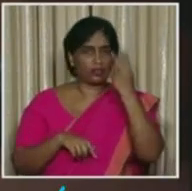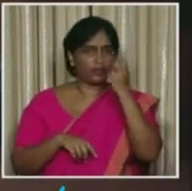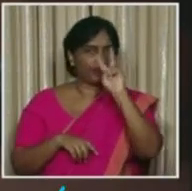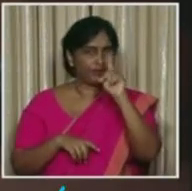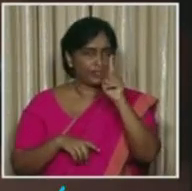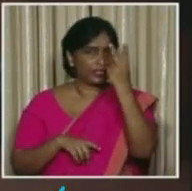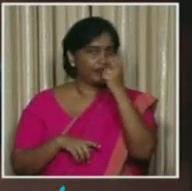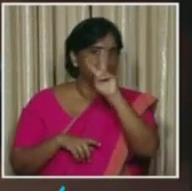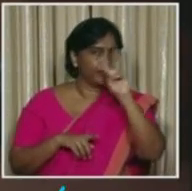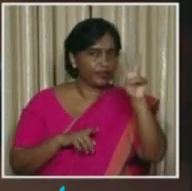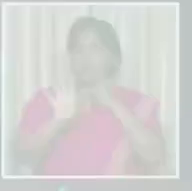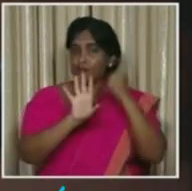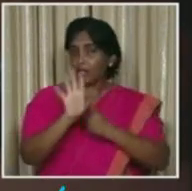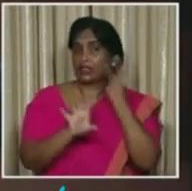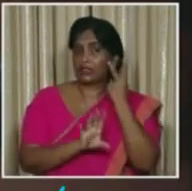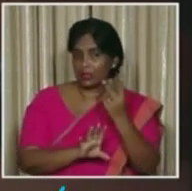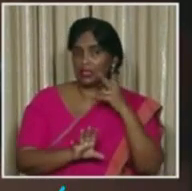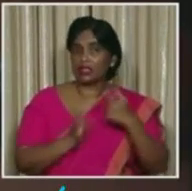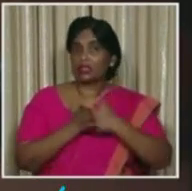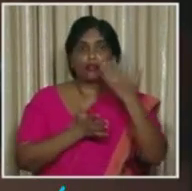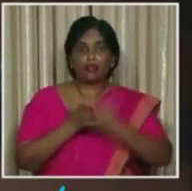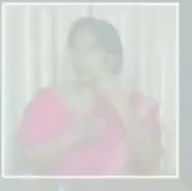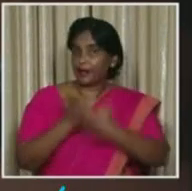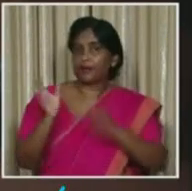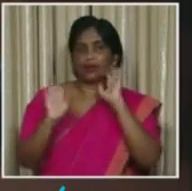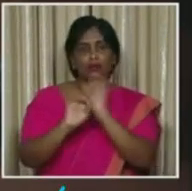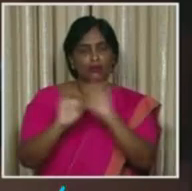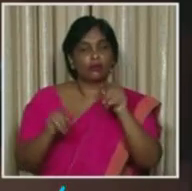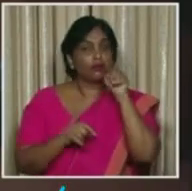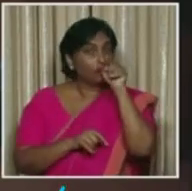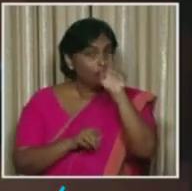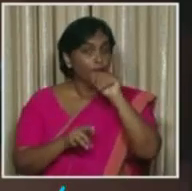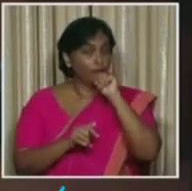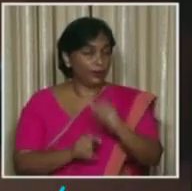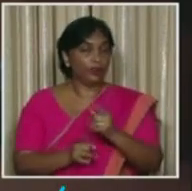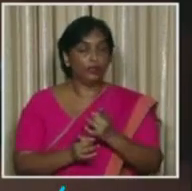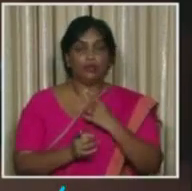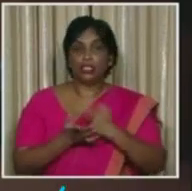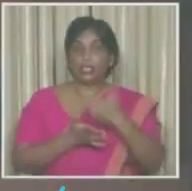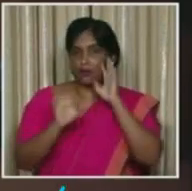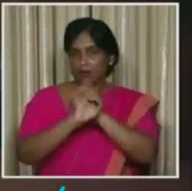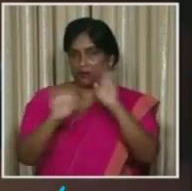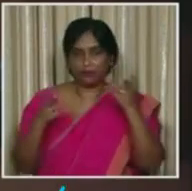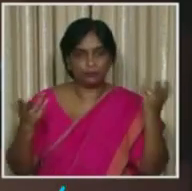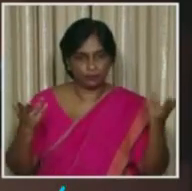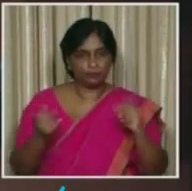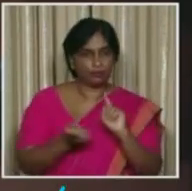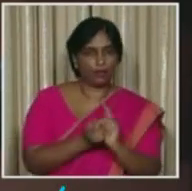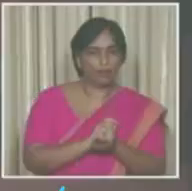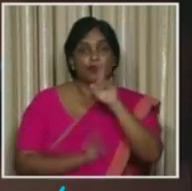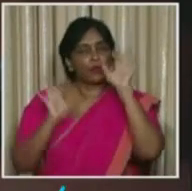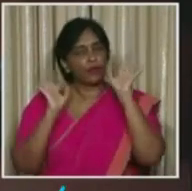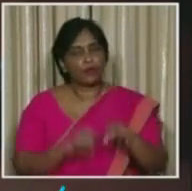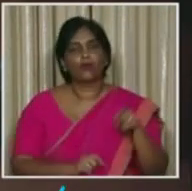සහ 22 කියන වසරවල් දෙක සඳහාම මෙම වාර්තාව ඉදිරිපත් කරලා නැහැ තමුන්වහන්සේලා නියමිත පරිදි වාර්තාව ඉදිරිපත් කරන්නේ නැතුව සංගවලා ගනුදෙනු